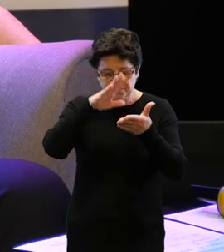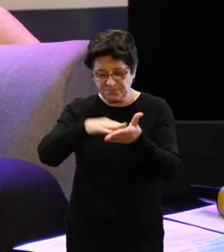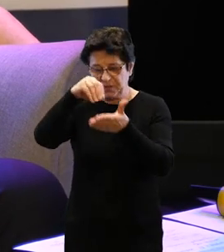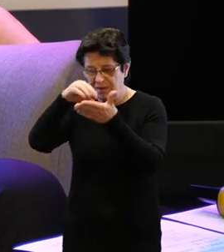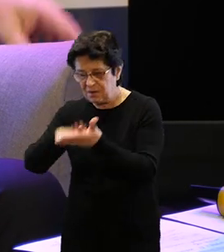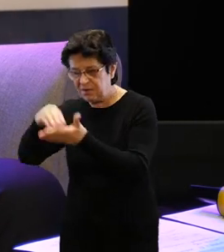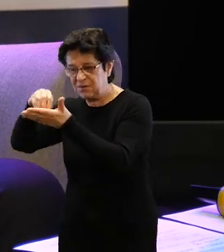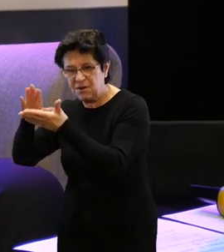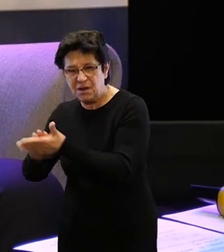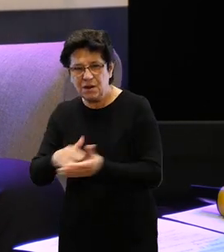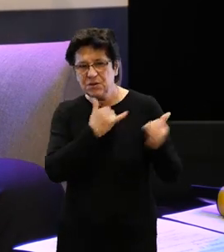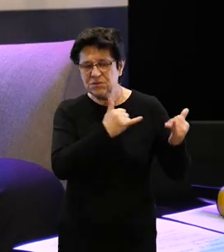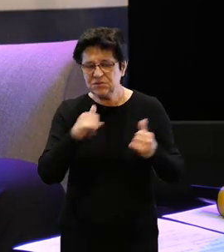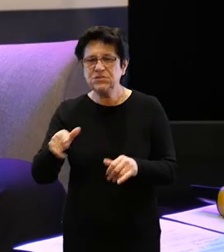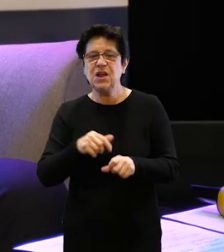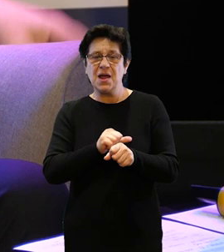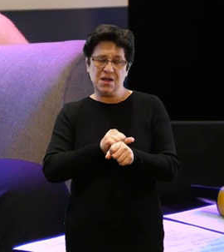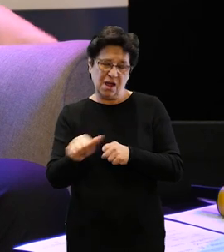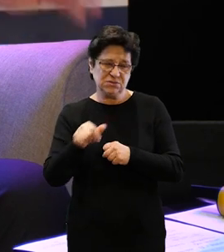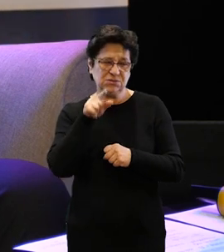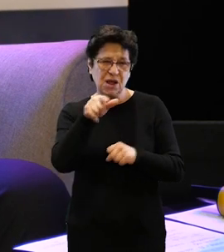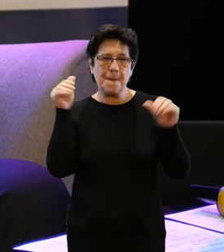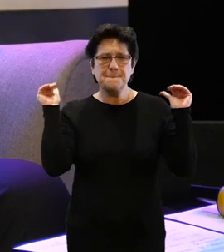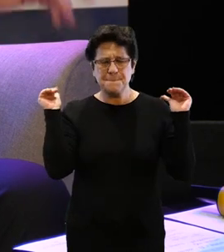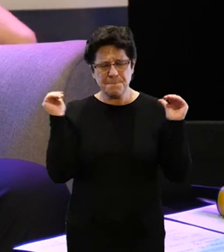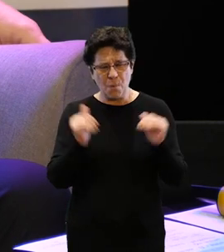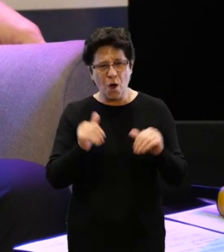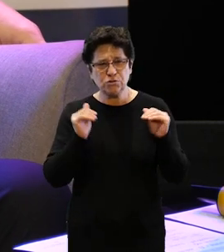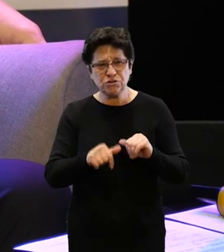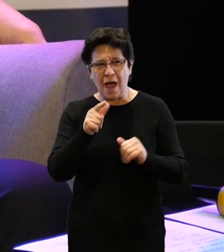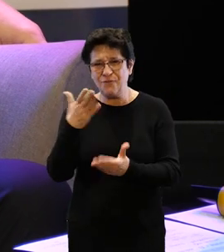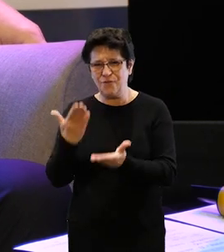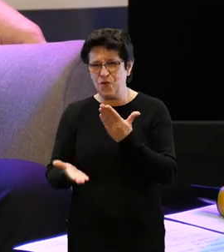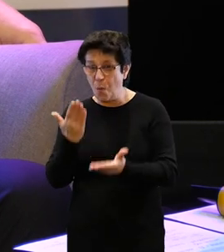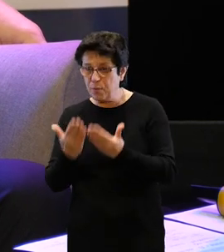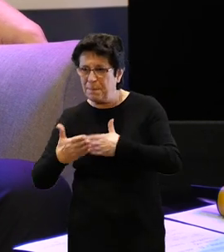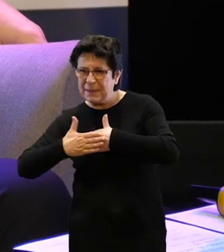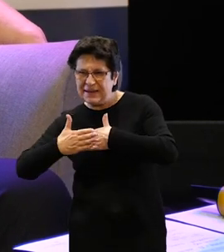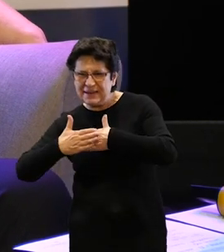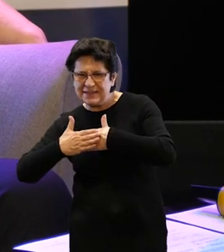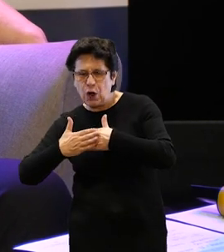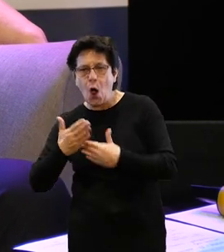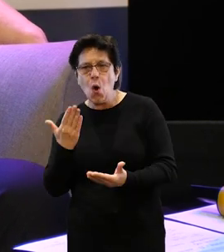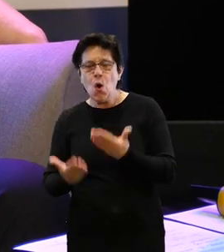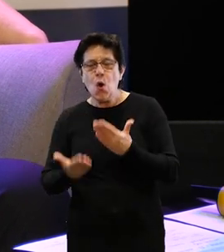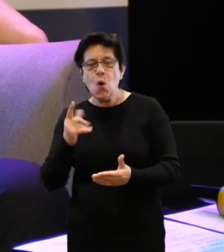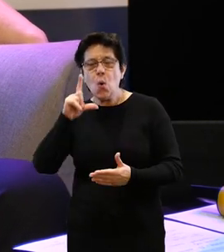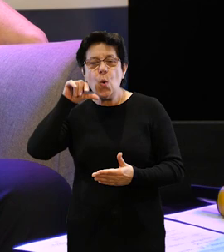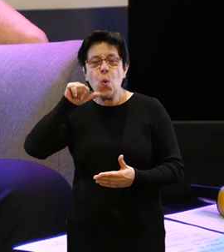funkcjonowała w tym czasie także też można w taki małe al lubuskie to naprawdę nie jest daleko można coś